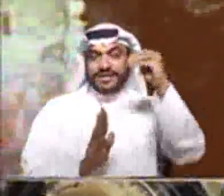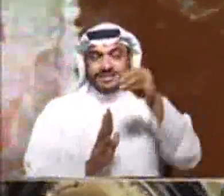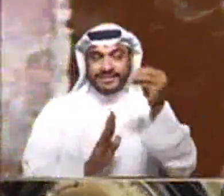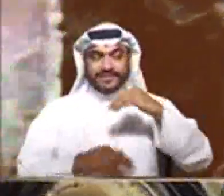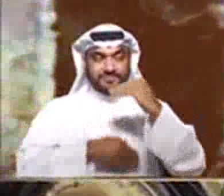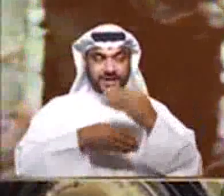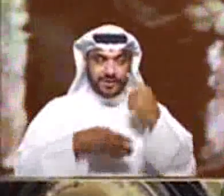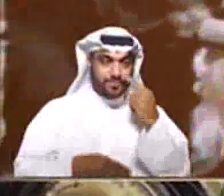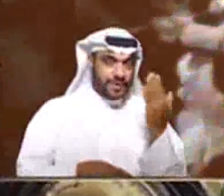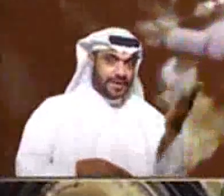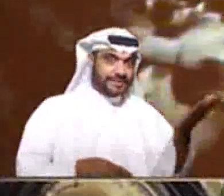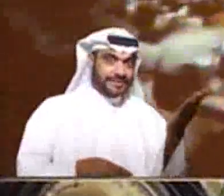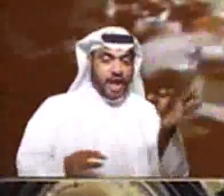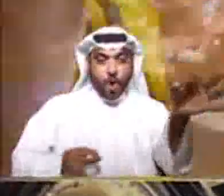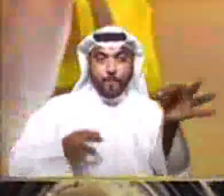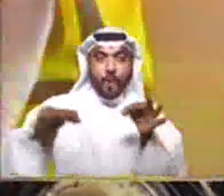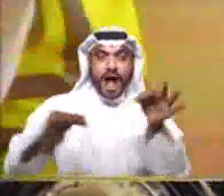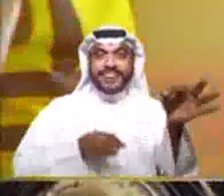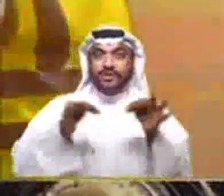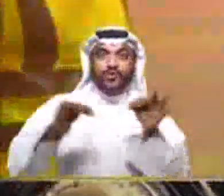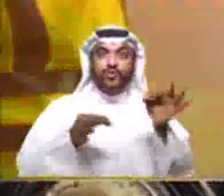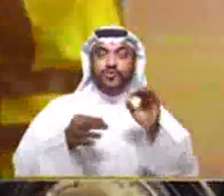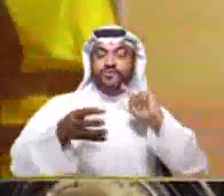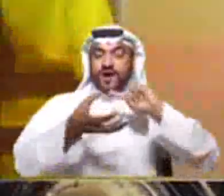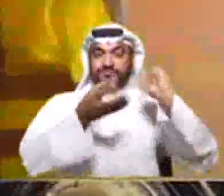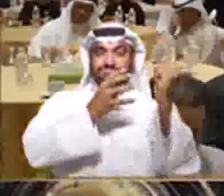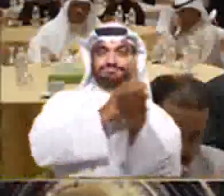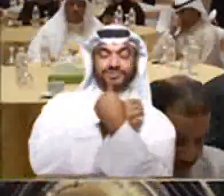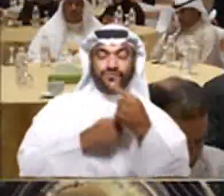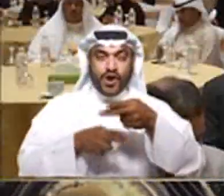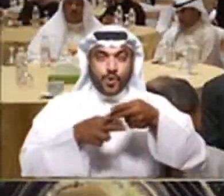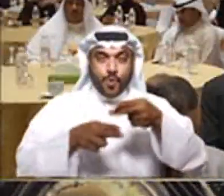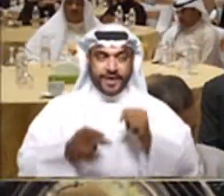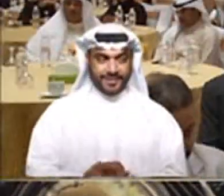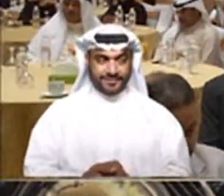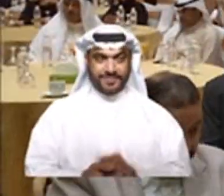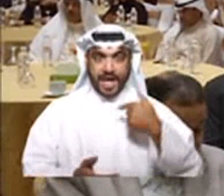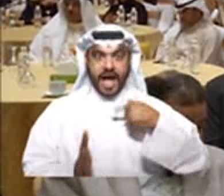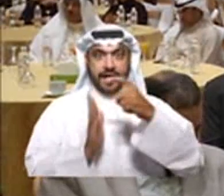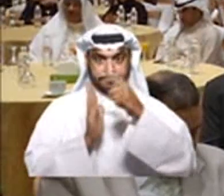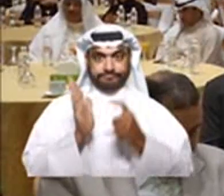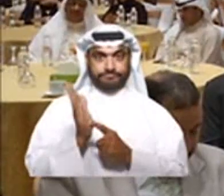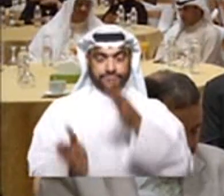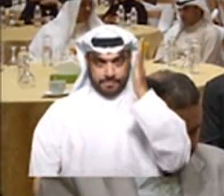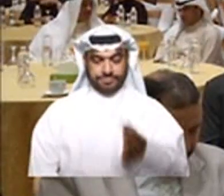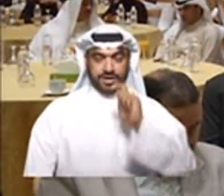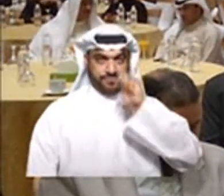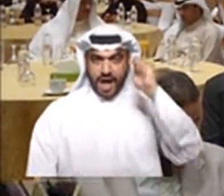صلب عمل فريق مهندسون بلا حدود في الكويت. قواعد التحكيم اللي مشينا عليها للأمانة